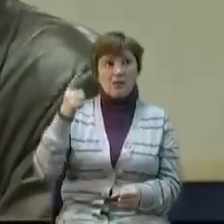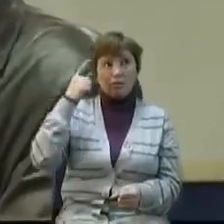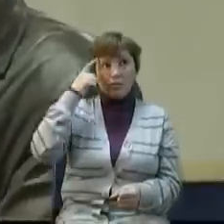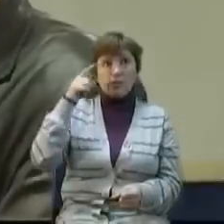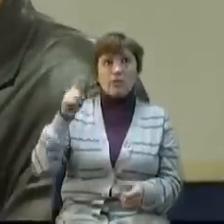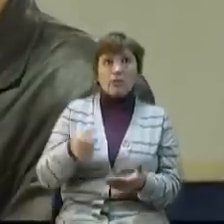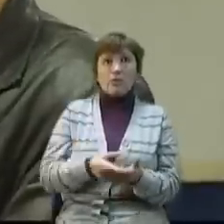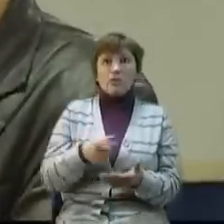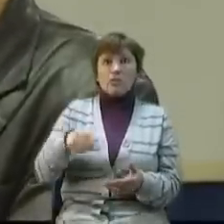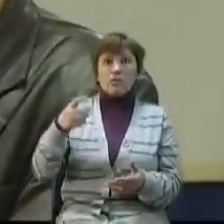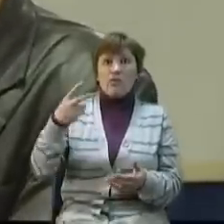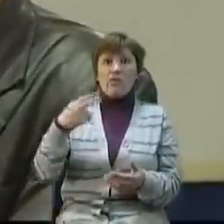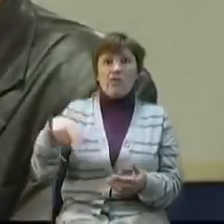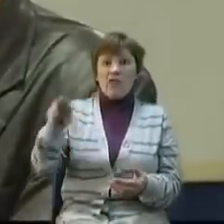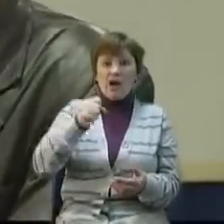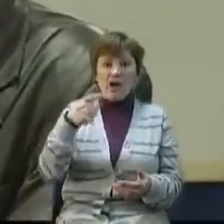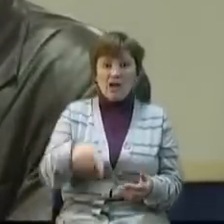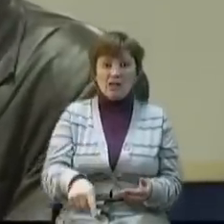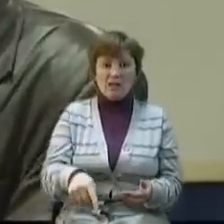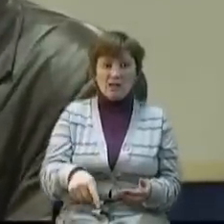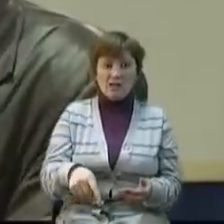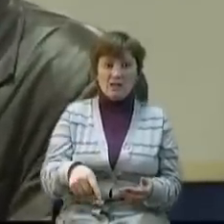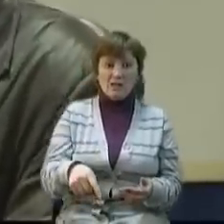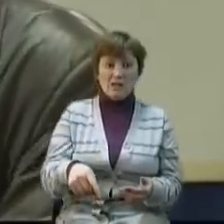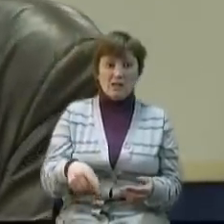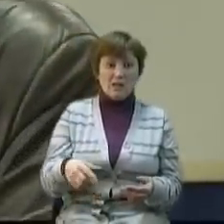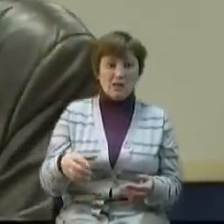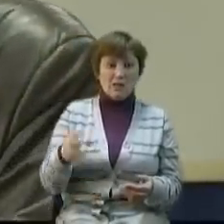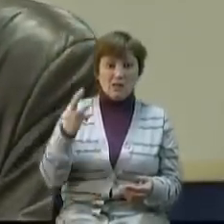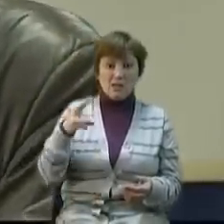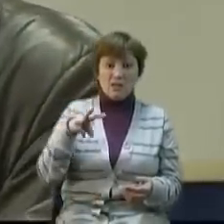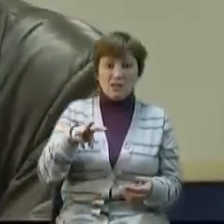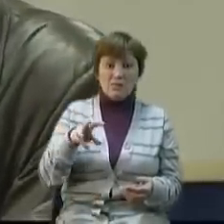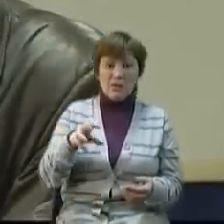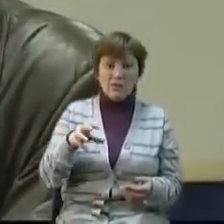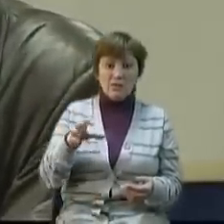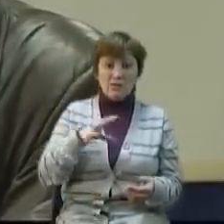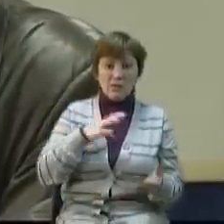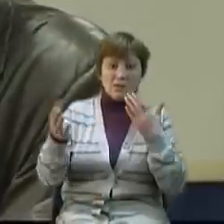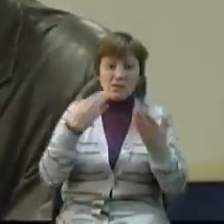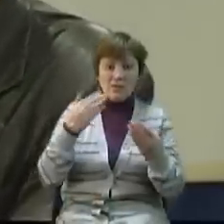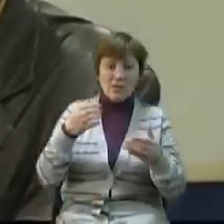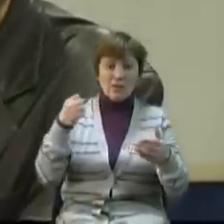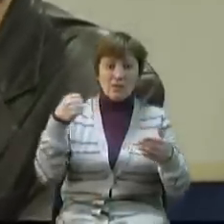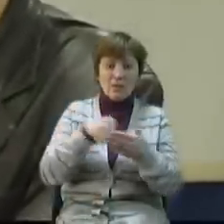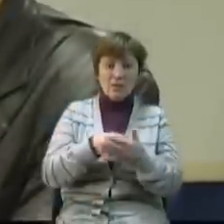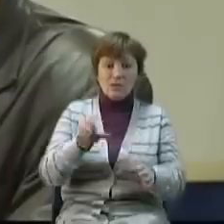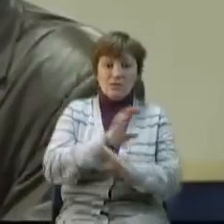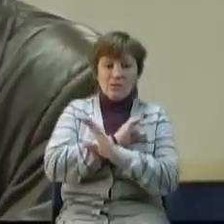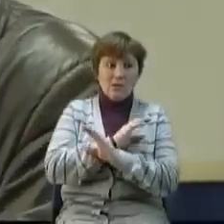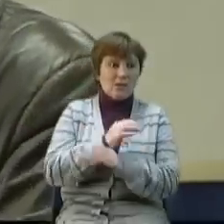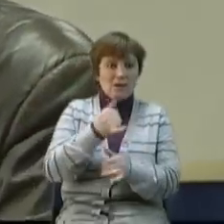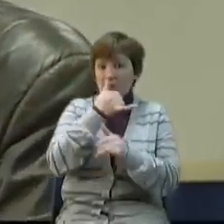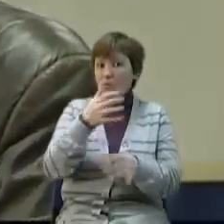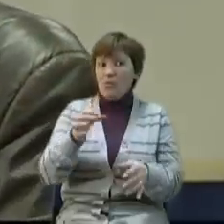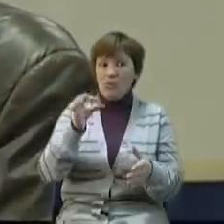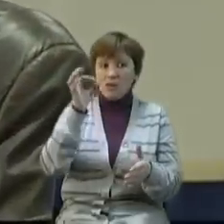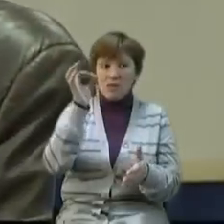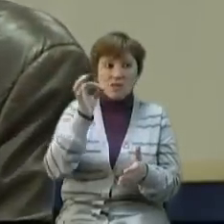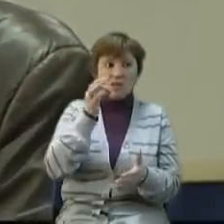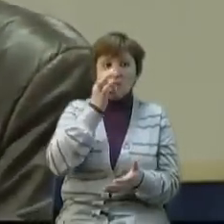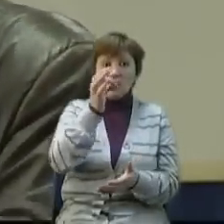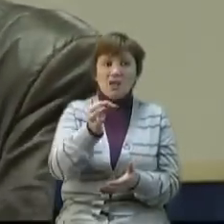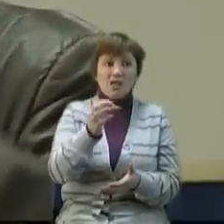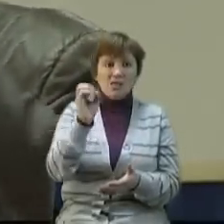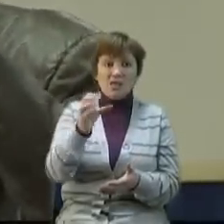за полчаса до смерти у меня не было ему желания сказать Евангелие. общаясь с ним, я не мог показать ему